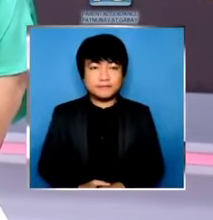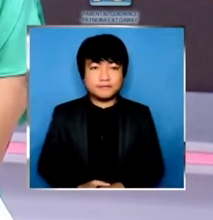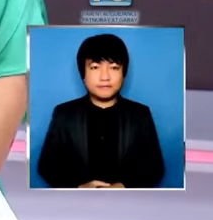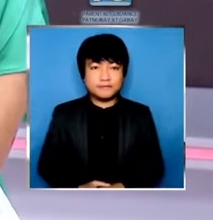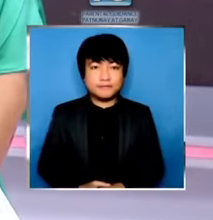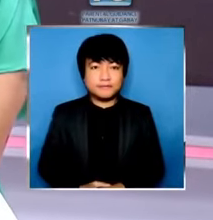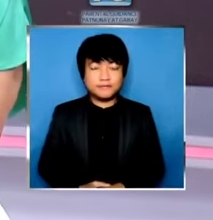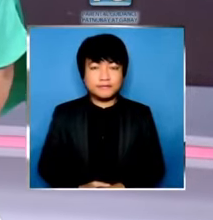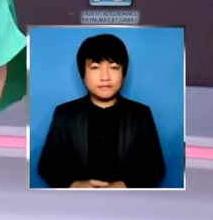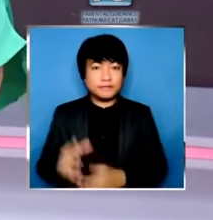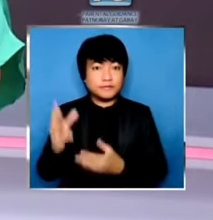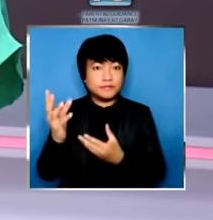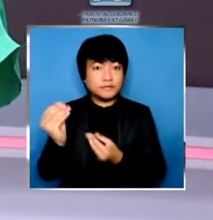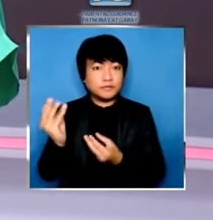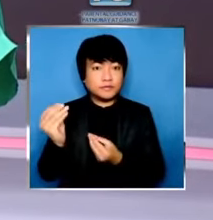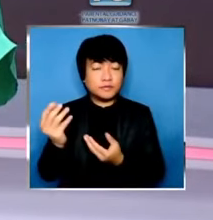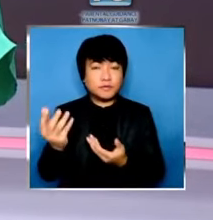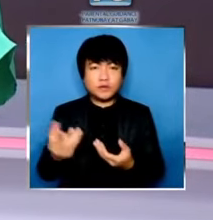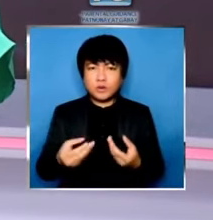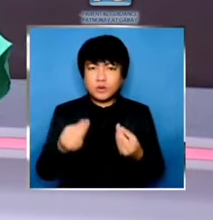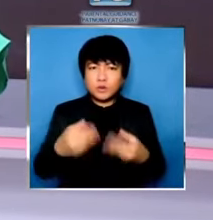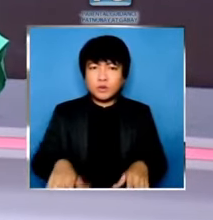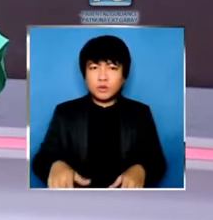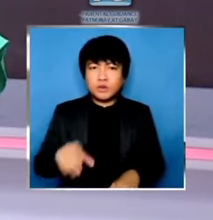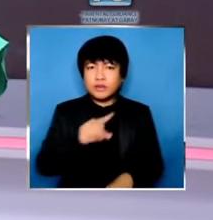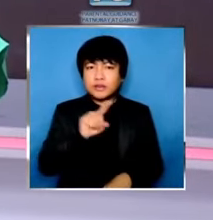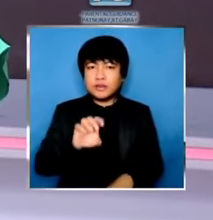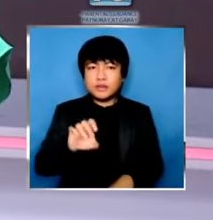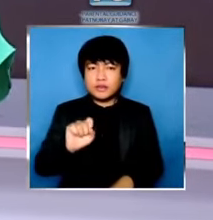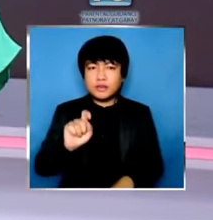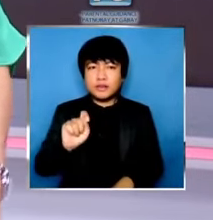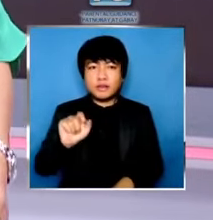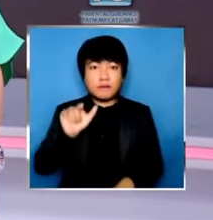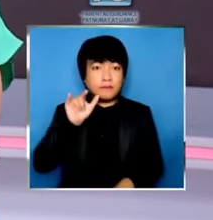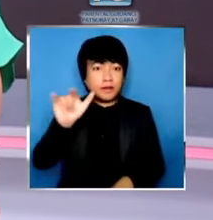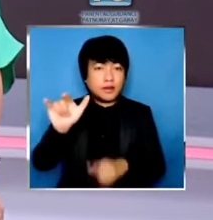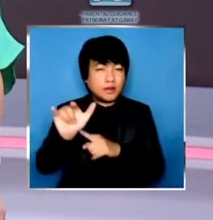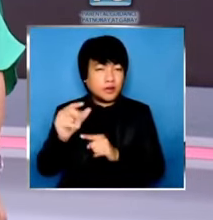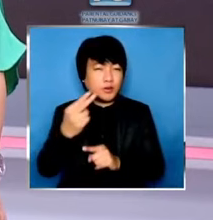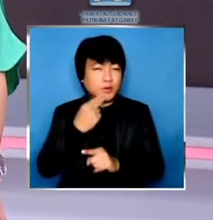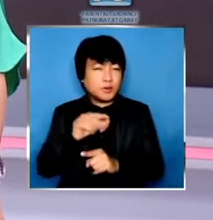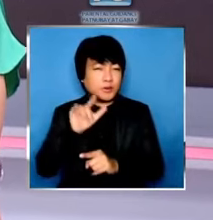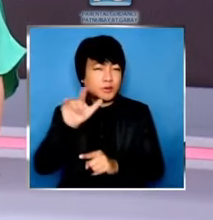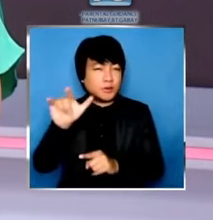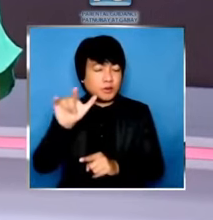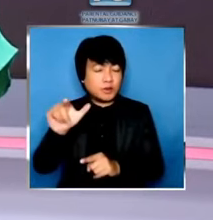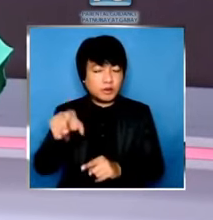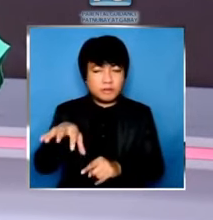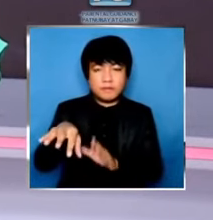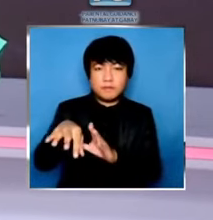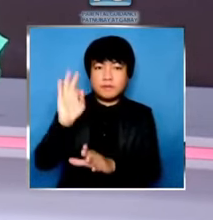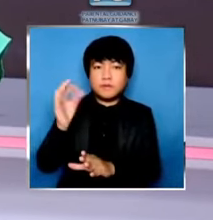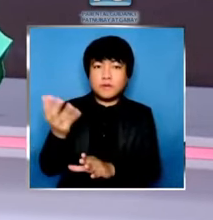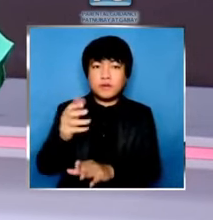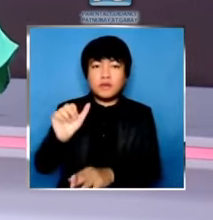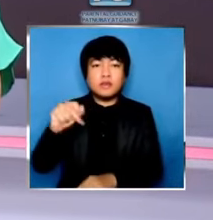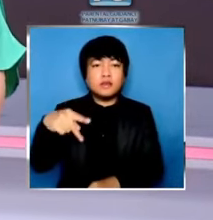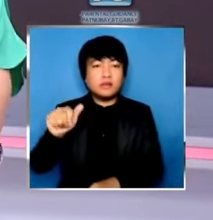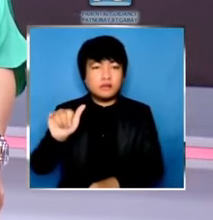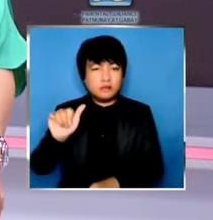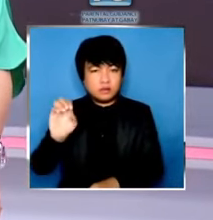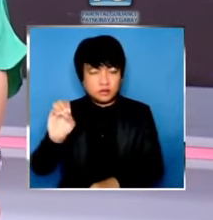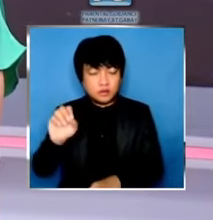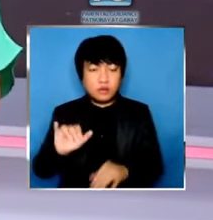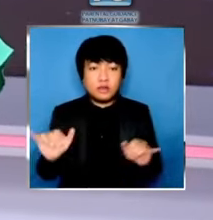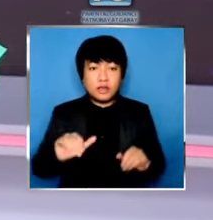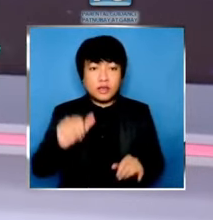Update sa nawalang Cessna plane na nakita na ang pinagbagsakan nito sa Apayao at lalaki na hulog sa isang gusali sa Quezon. Ito pa mga paspasang